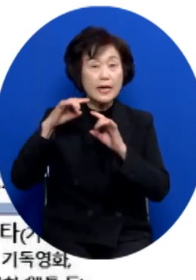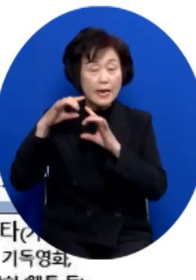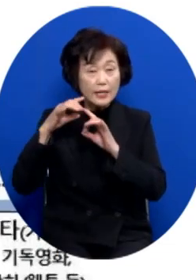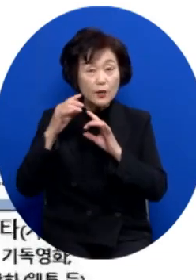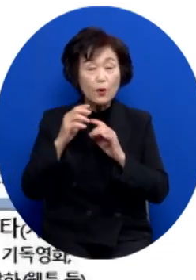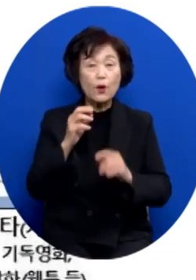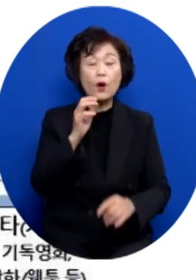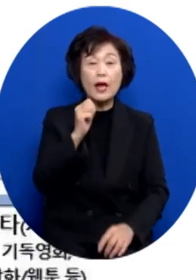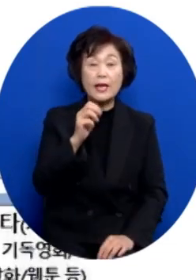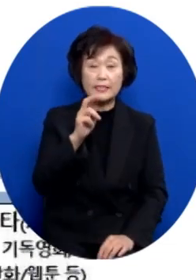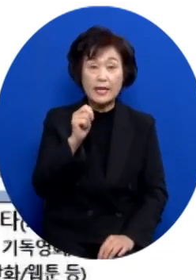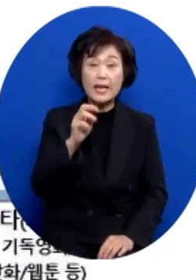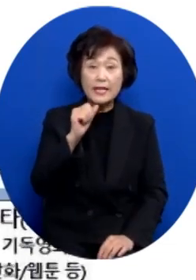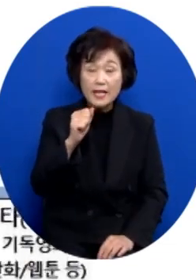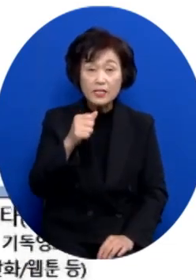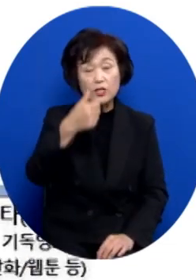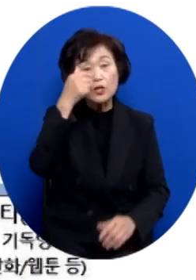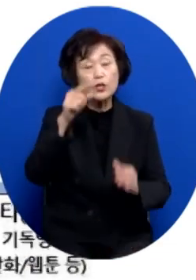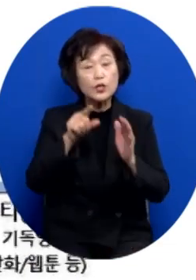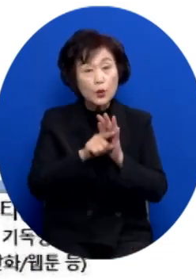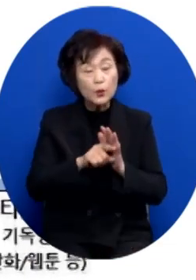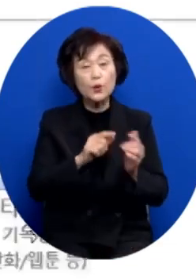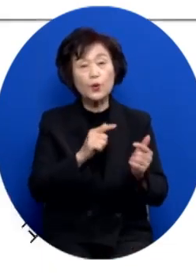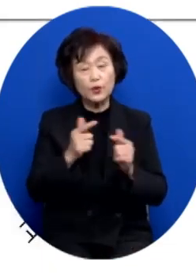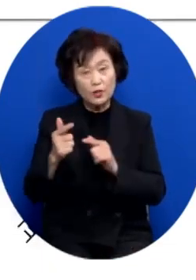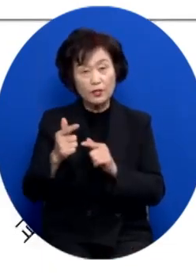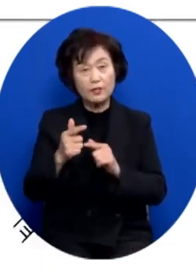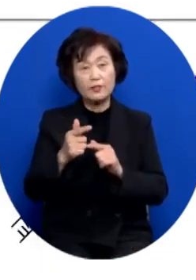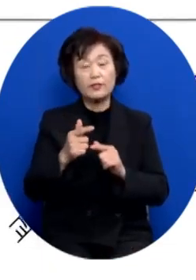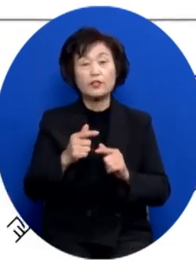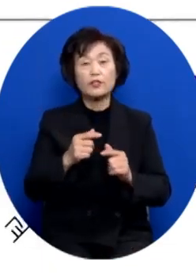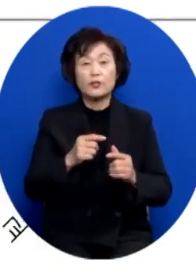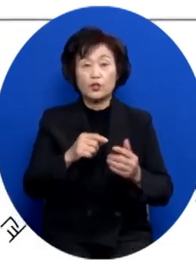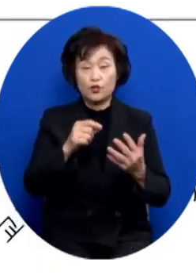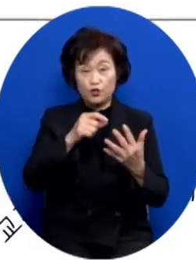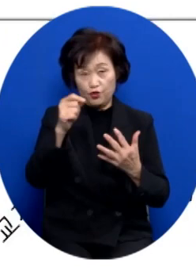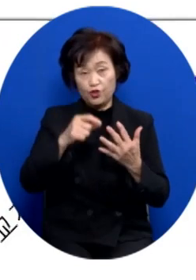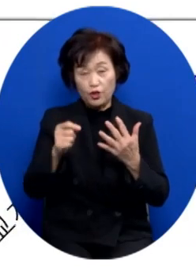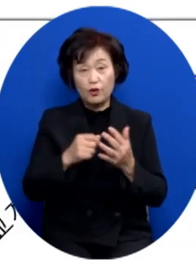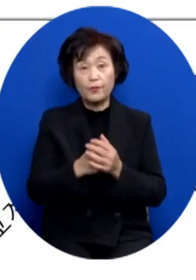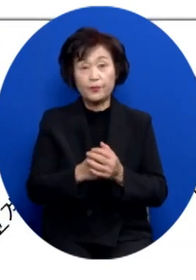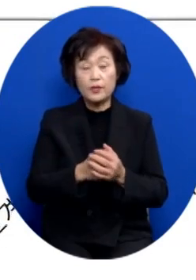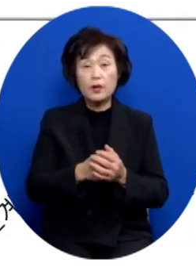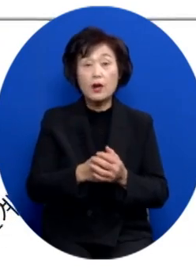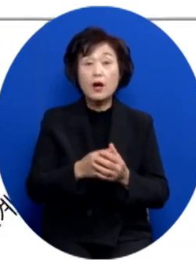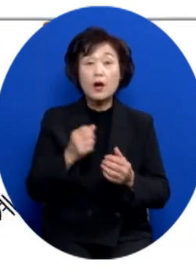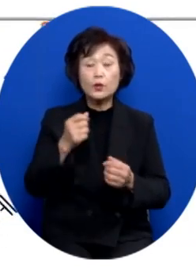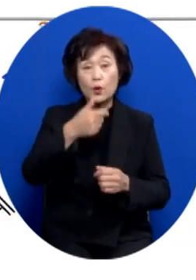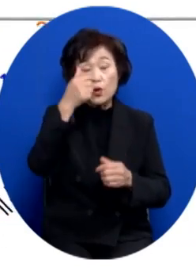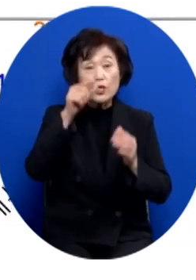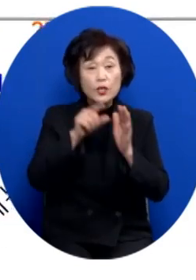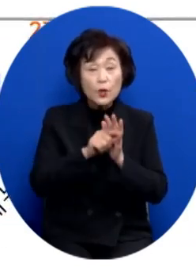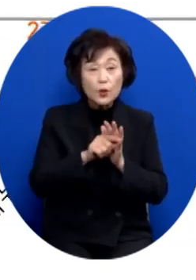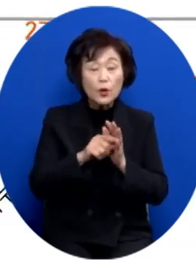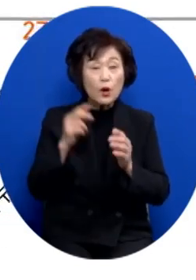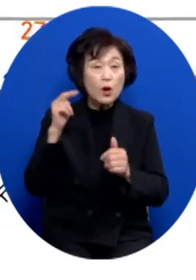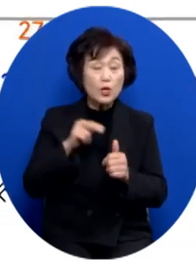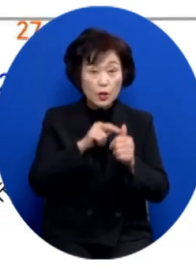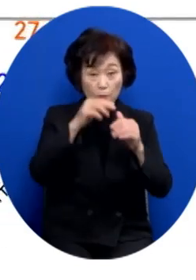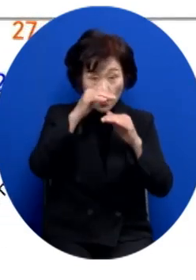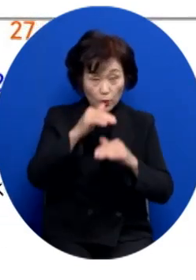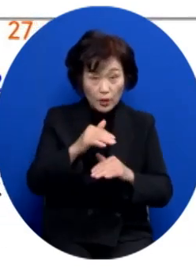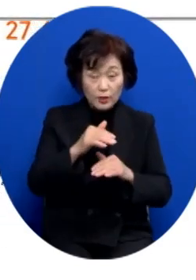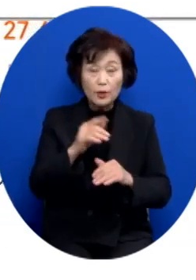SNS 기독교 채널이 뒤를이었습니다 주 1회 이상 기독교 콘텐츠를 이용 설교와